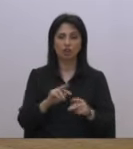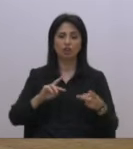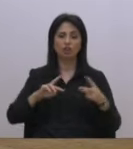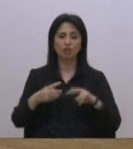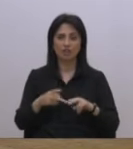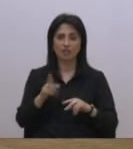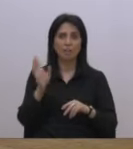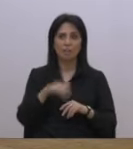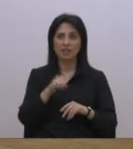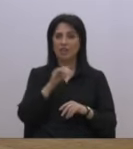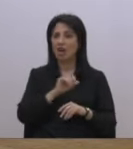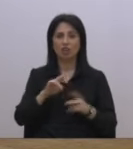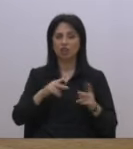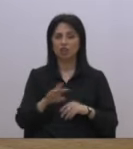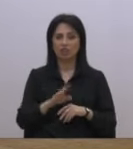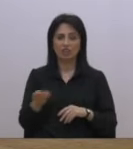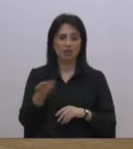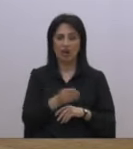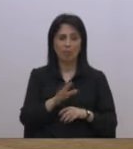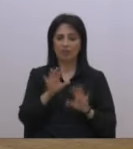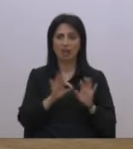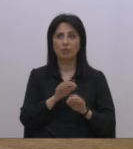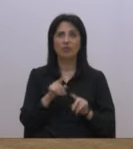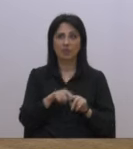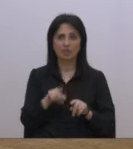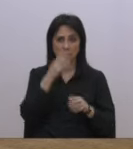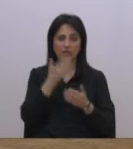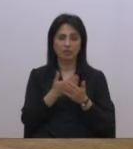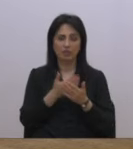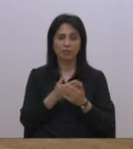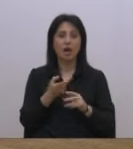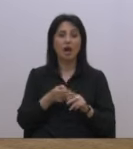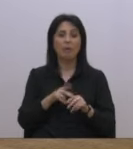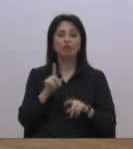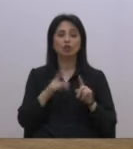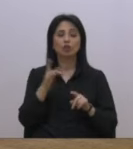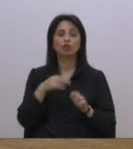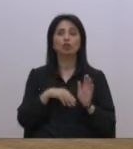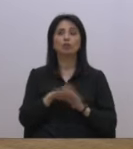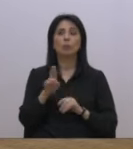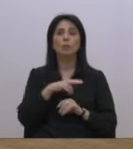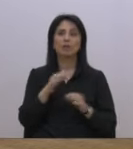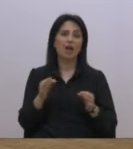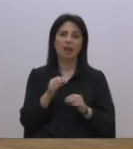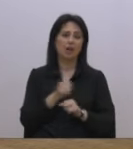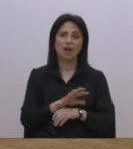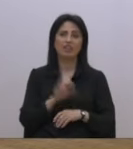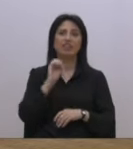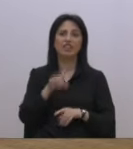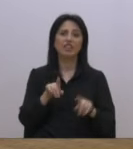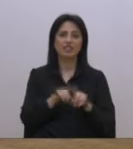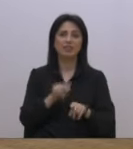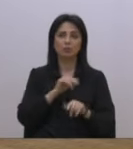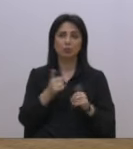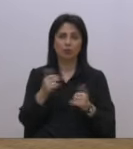შეცვლიდა ამას და მაინც არ შეიცვალა და არ შემოვიდა ეს კანონ პროექტი, ესეც ხომ მაჩვენებელია. ამიტომ ზოგჯერ ჯობია რომ პარლამენტმა არაფერი არ გააკეთოს, ვიდრე ისე